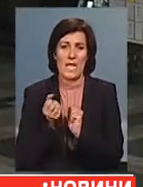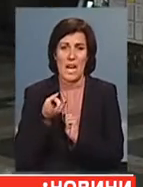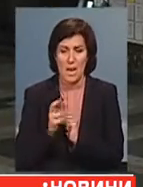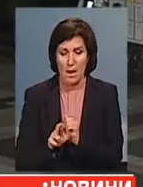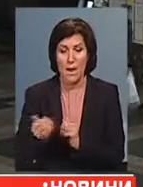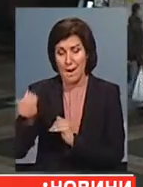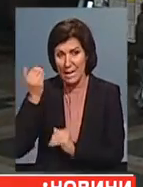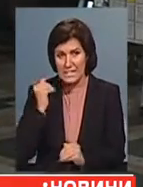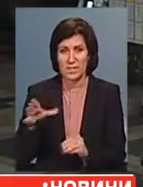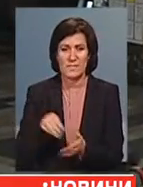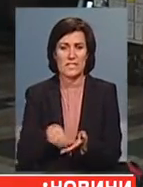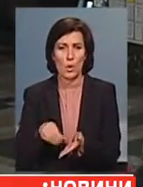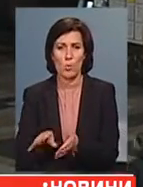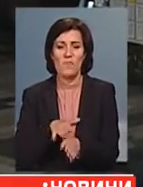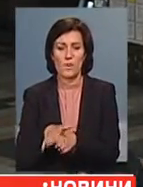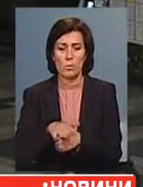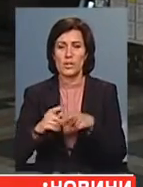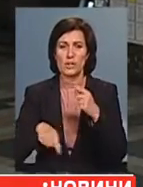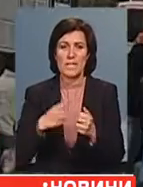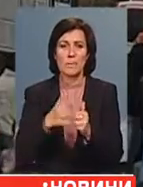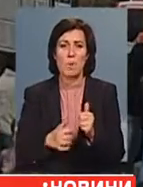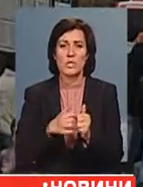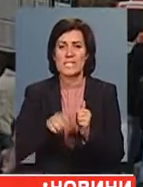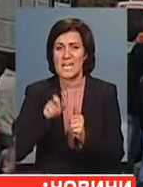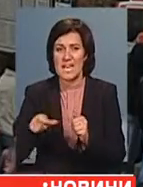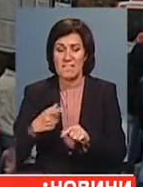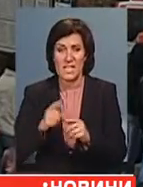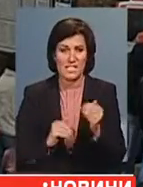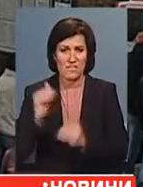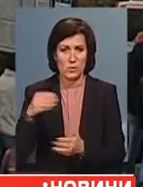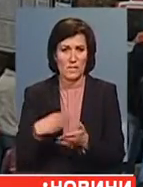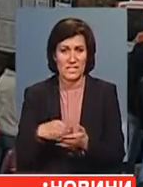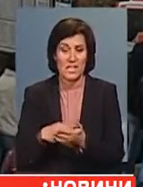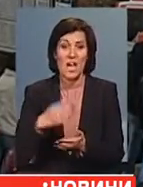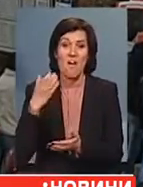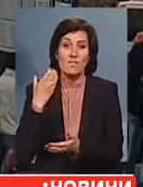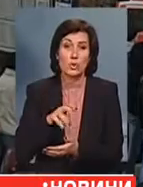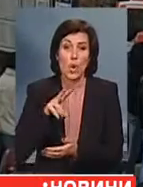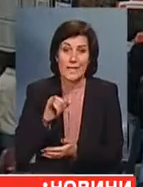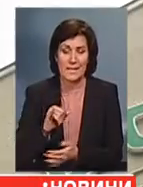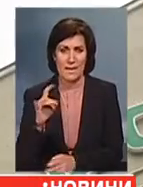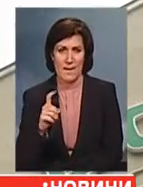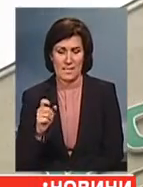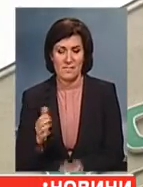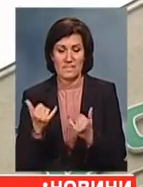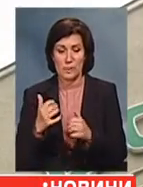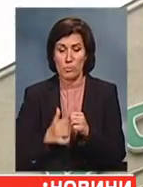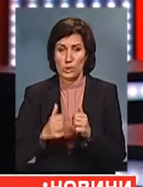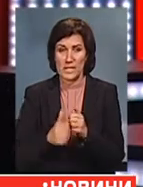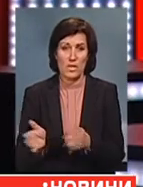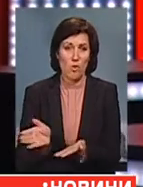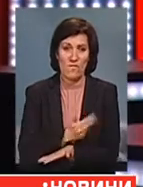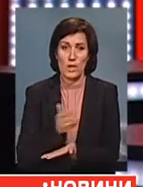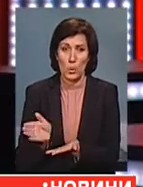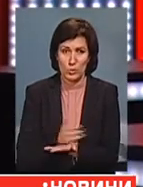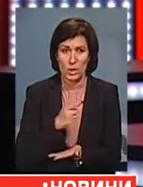розповів, що раніше усі закупівлі виконувалися через посередників, які завищували ціни у сотні разів. Зараз цих посередників